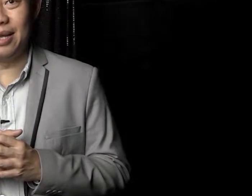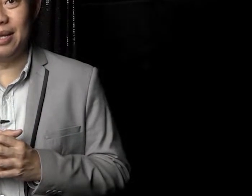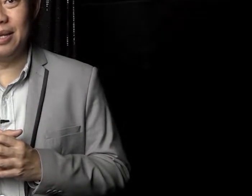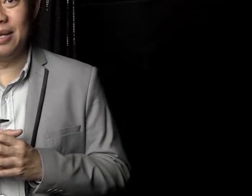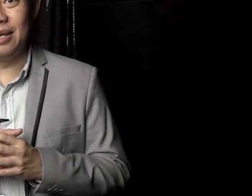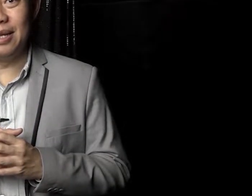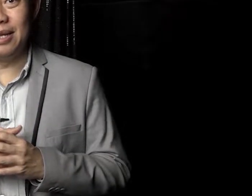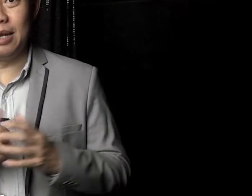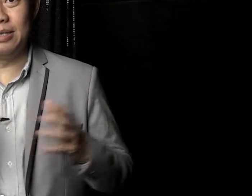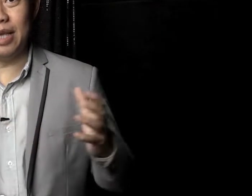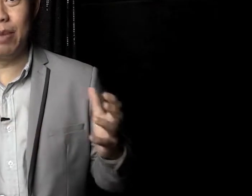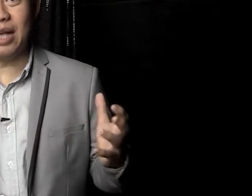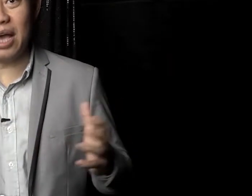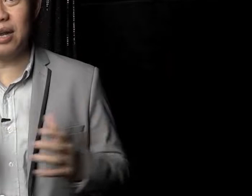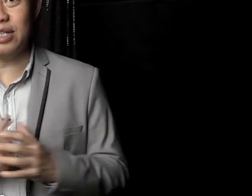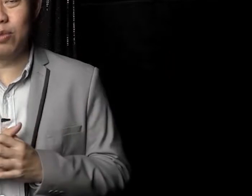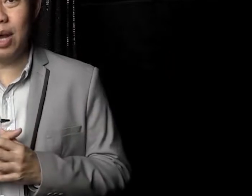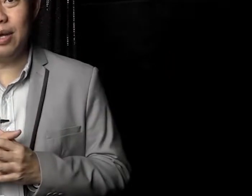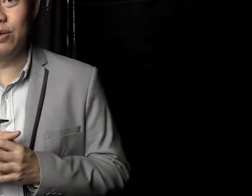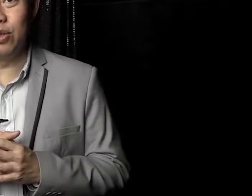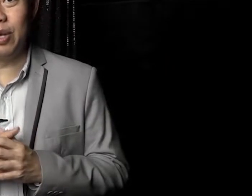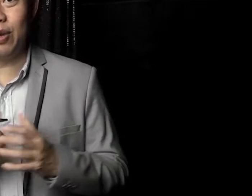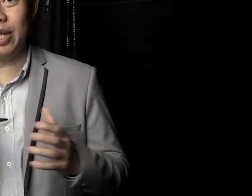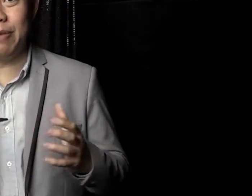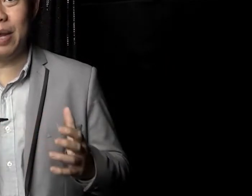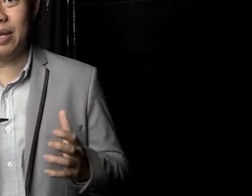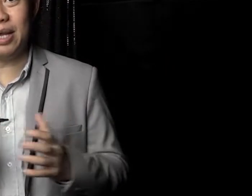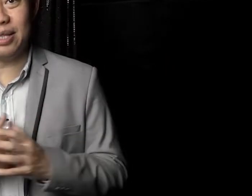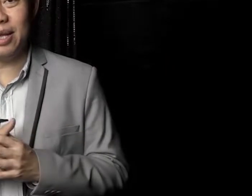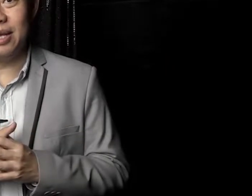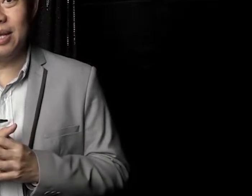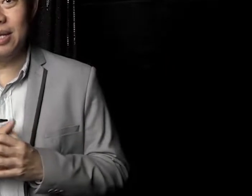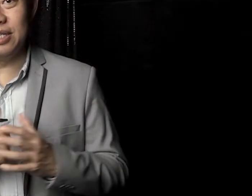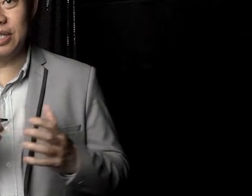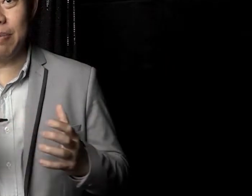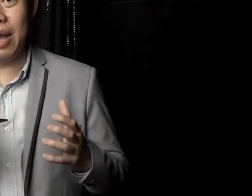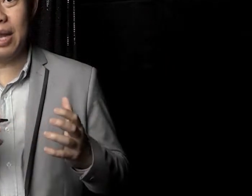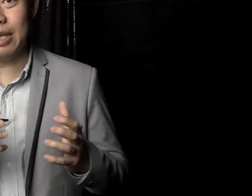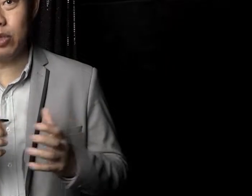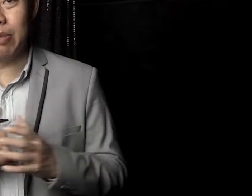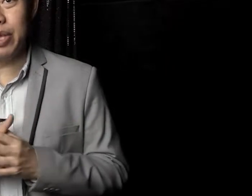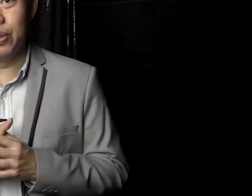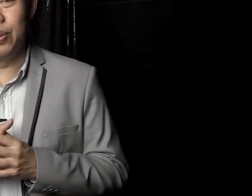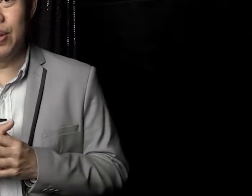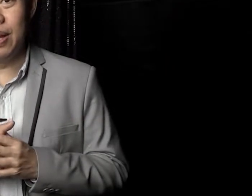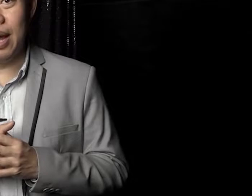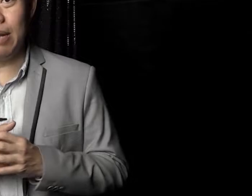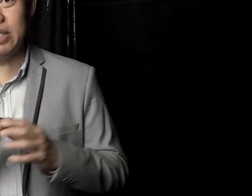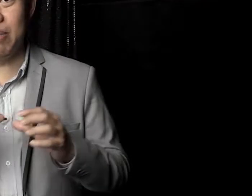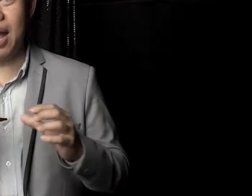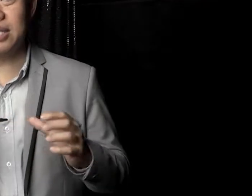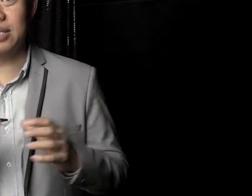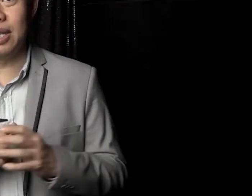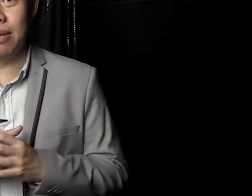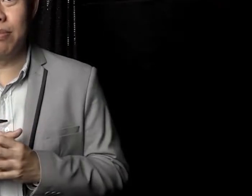Anda. Dan saya mengajak Anda semua untuk mengikuti ibadah kita di setiap hari Sabtu dan Minggu. Anda